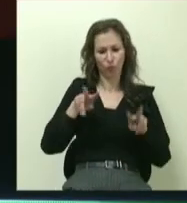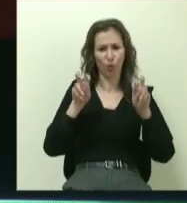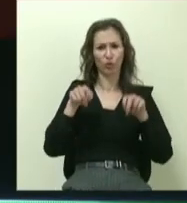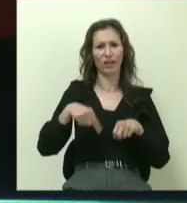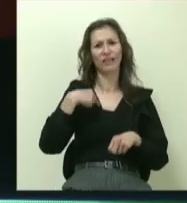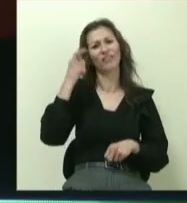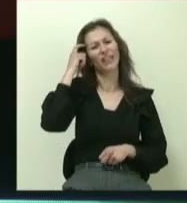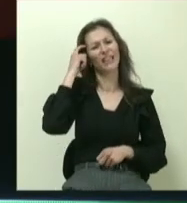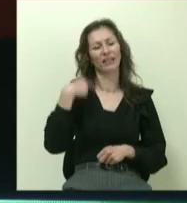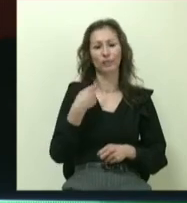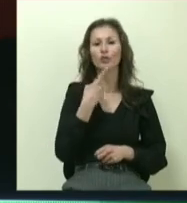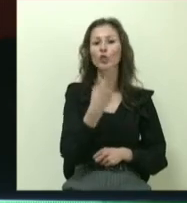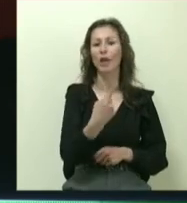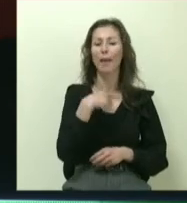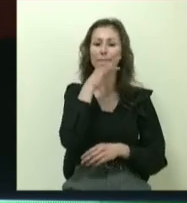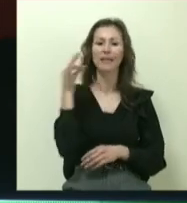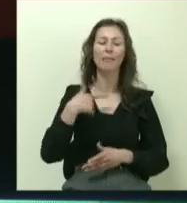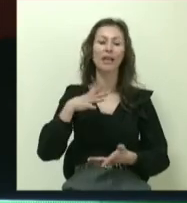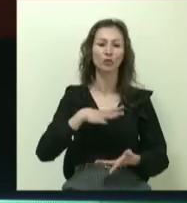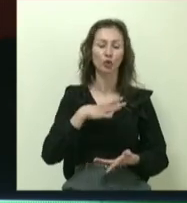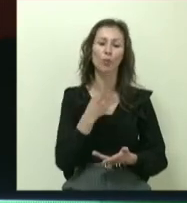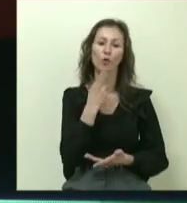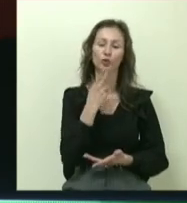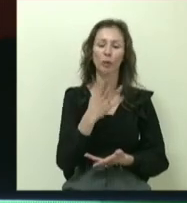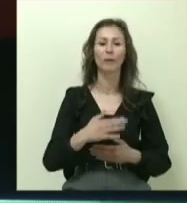söyleyerek bitirmek istiyorum konuşmamı